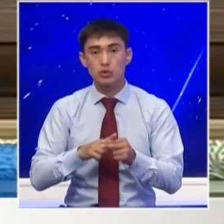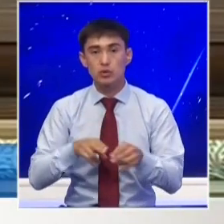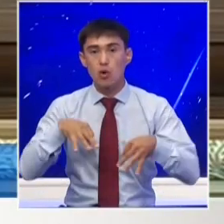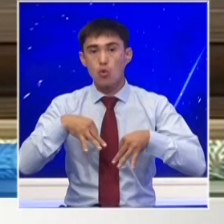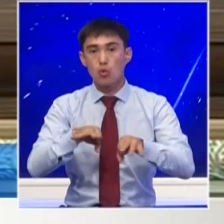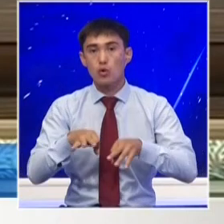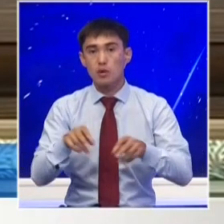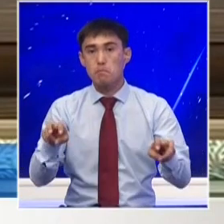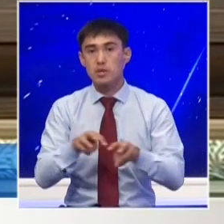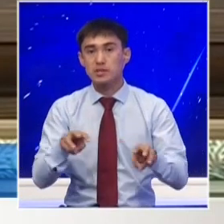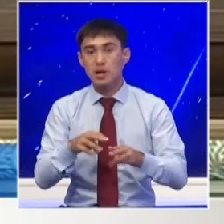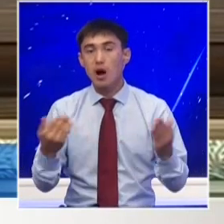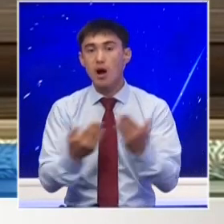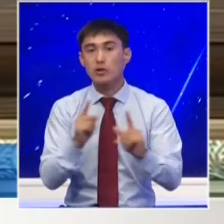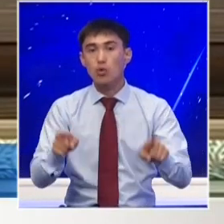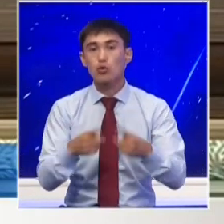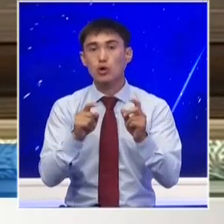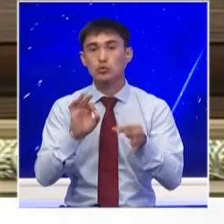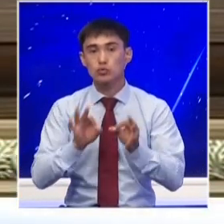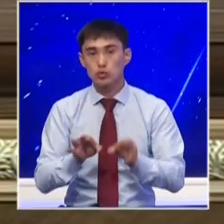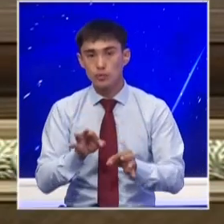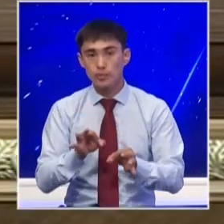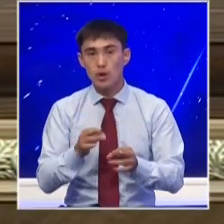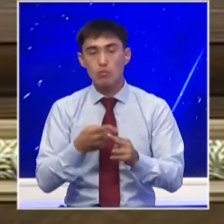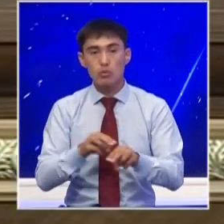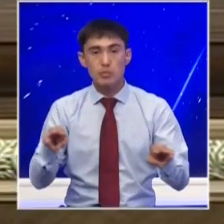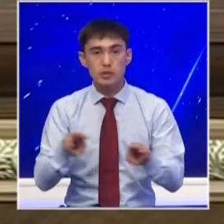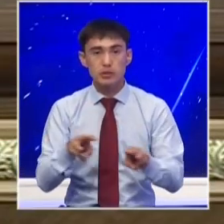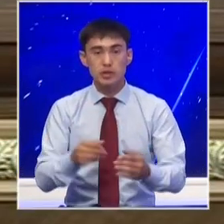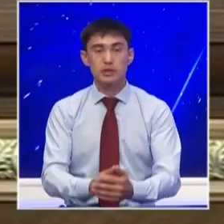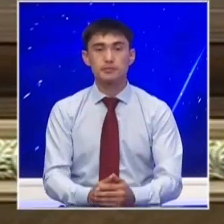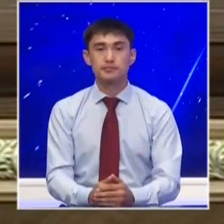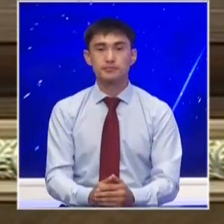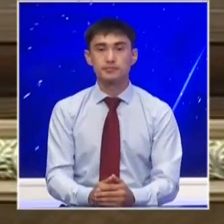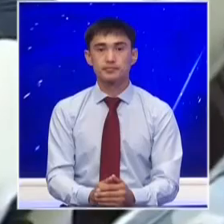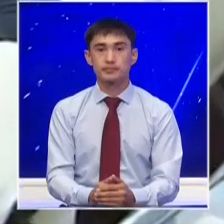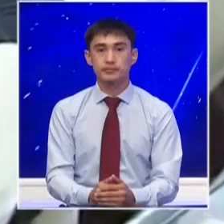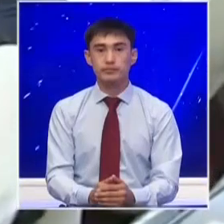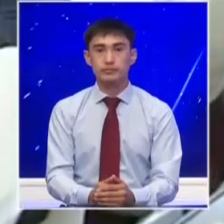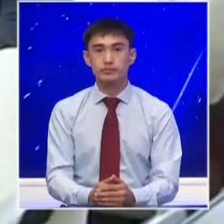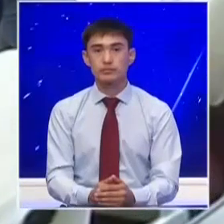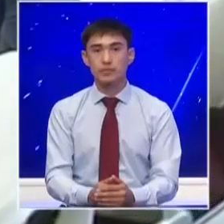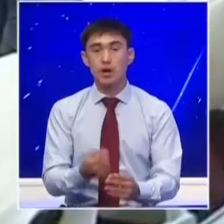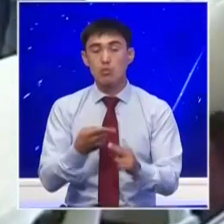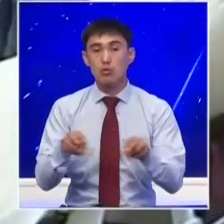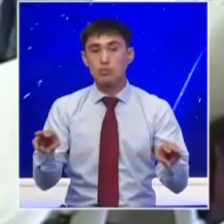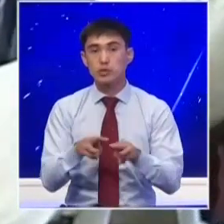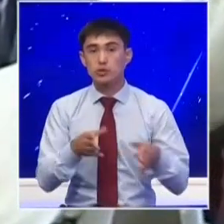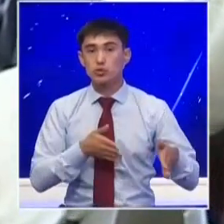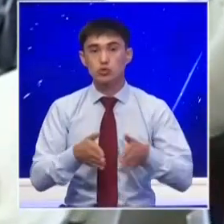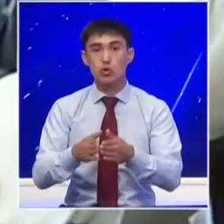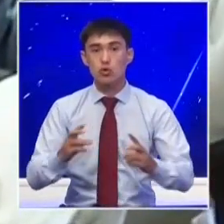Сондықтан көлік министрлігін қайта құрған жөн. Бұл министрлік Bu ministerlik